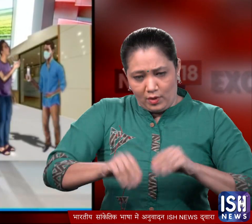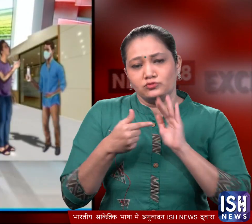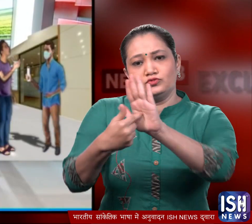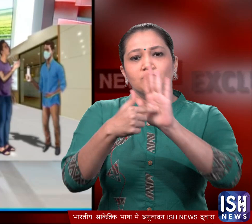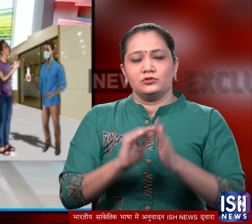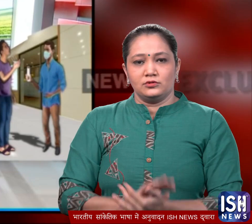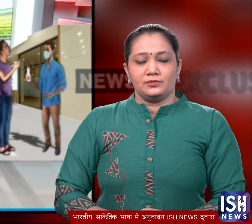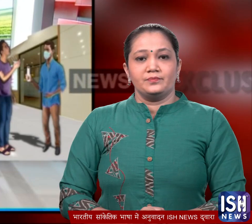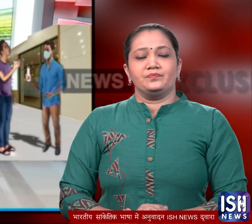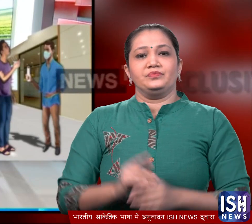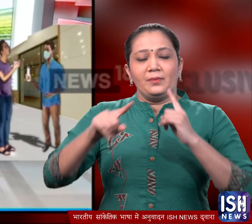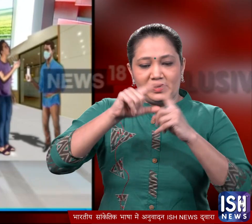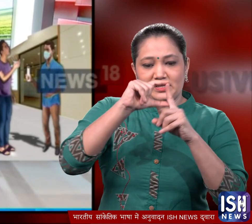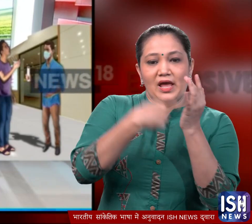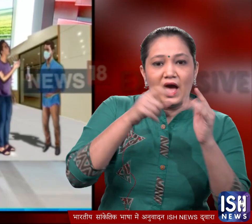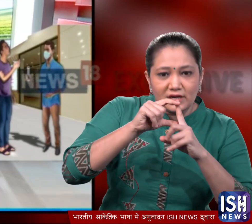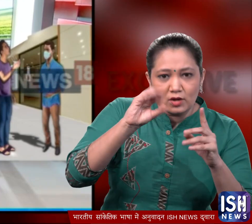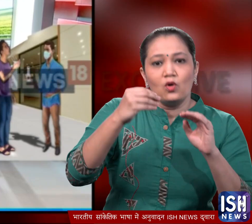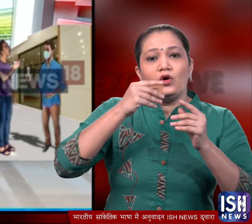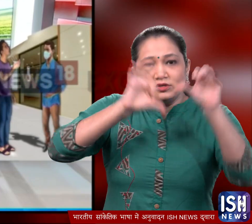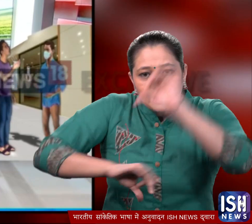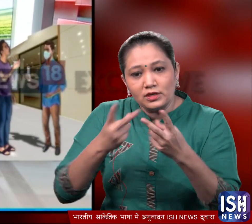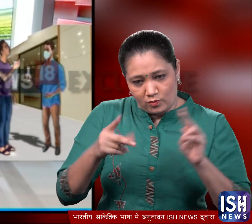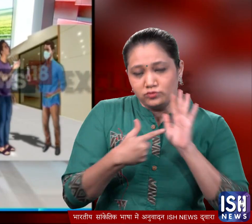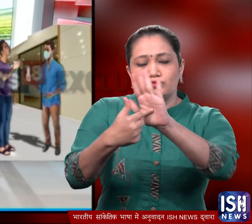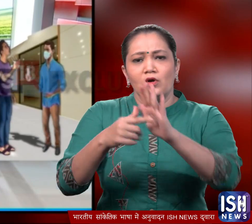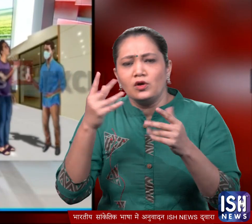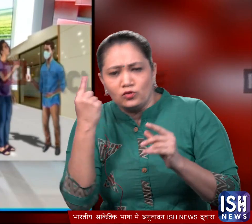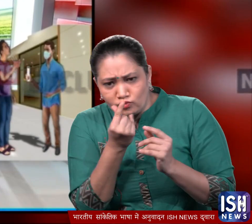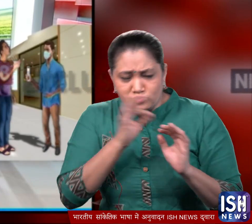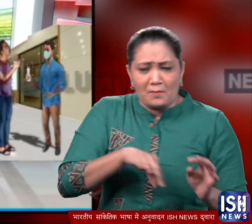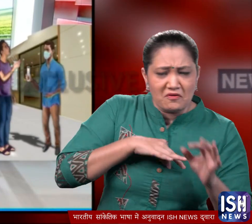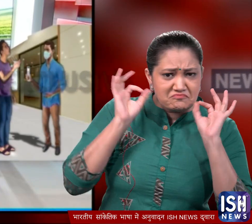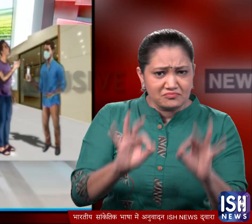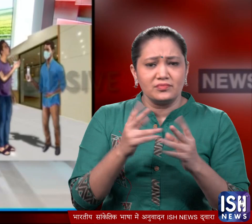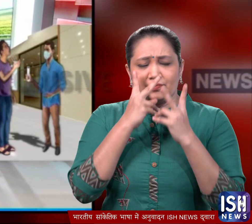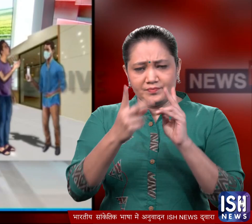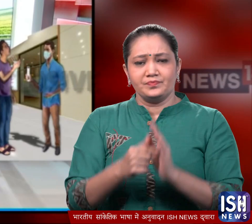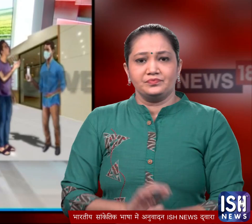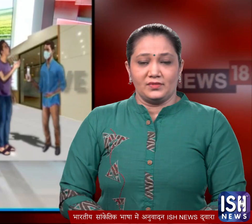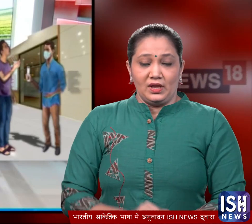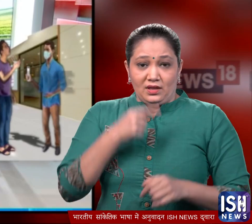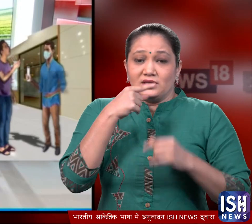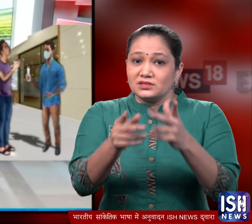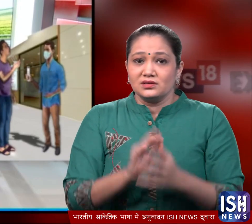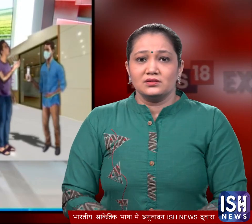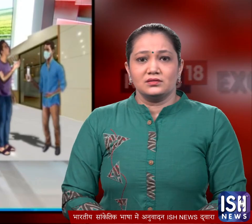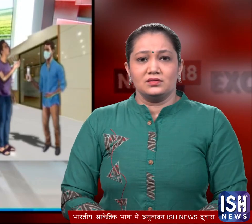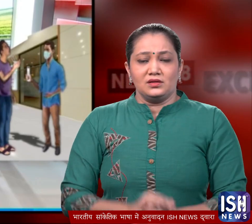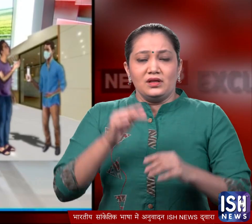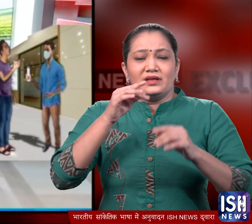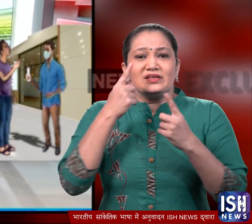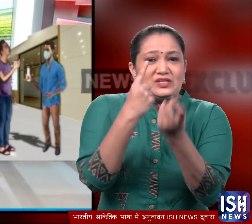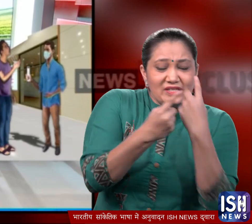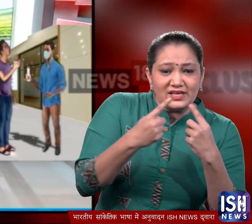का डेमो दिखाया जाना है। इसके अलावा डीआरडीओ के वैज्ञानिकों को भी दिखाया जाएगा कि यह तकनीक कितनी असरदार है। दावा किया जा रहा है कि इस